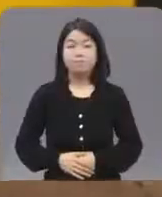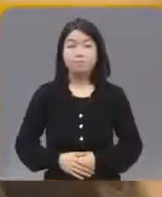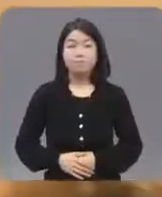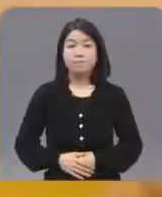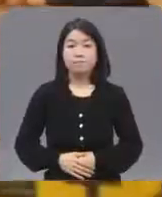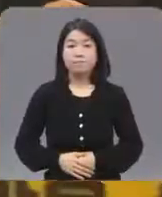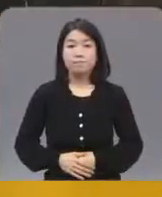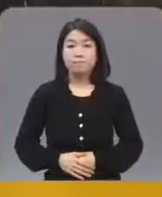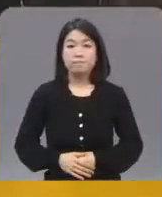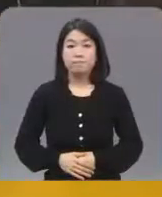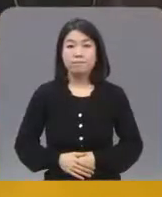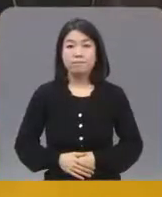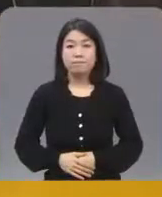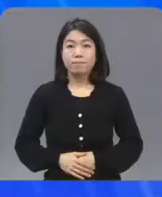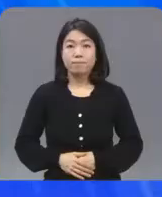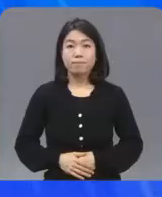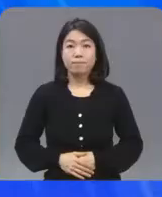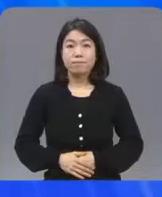뉴스 하선아입니다.